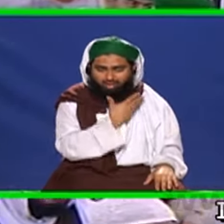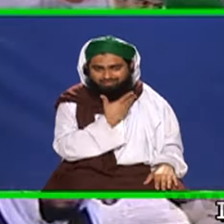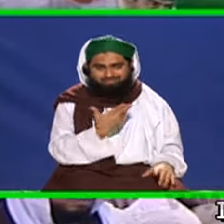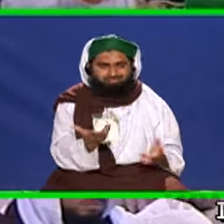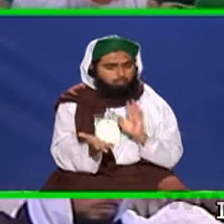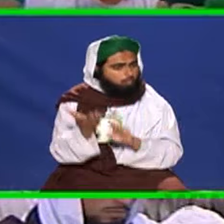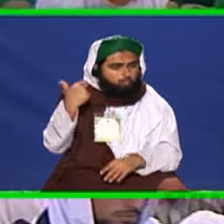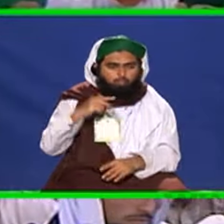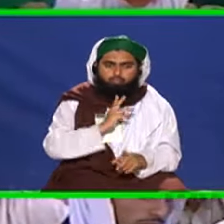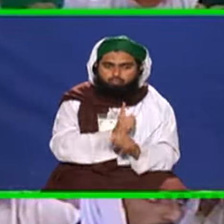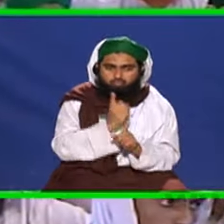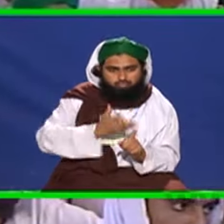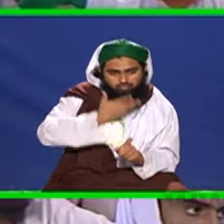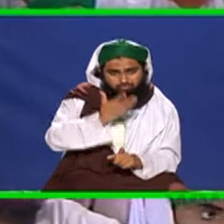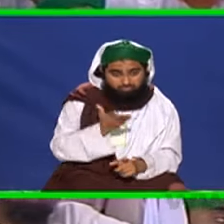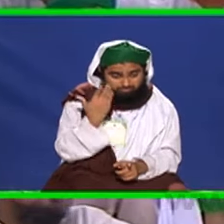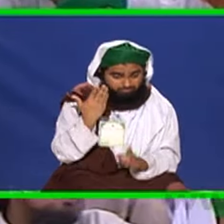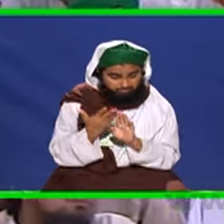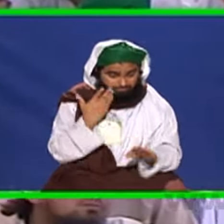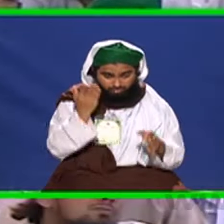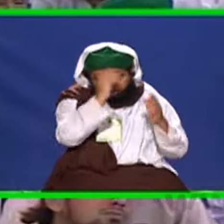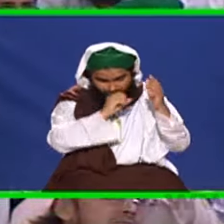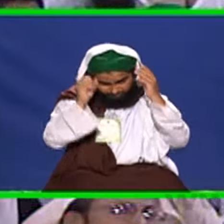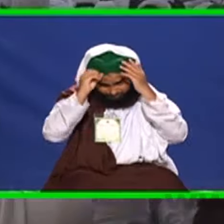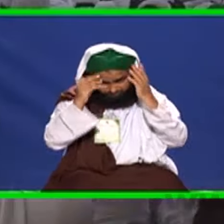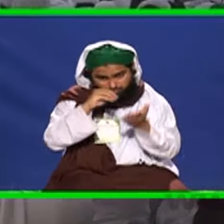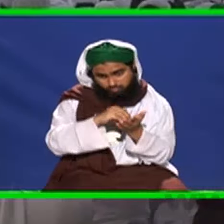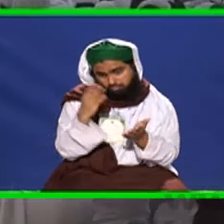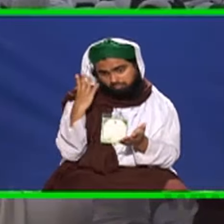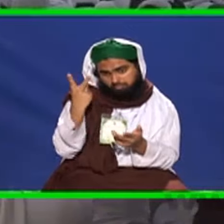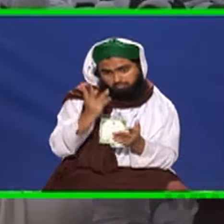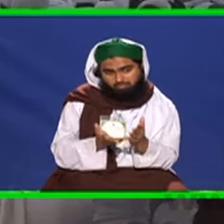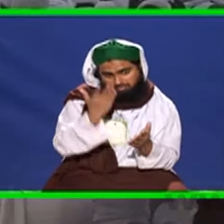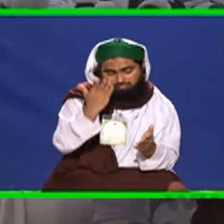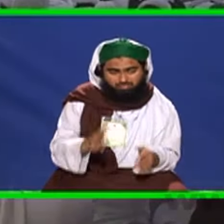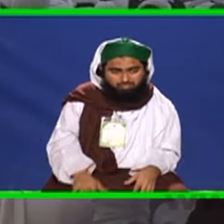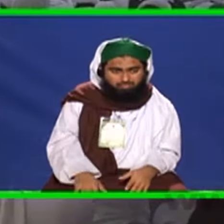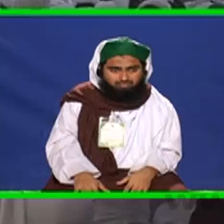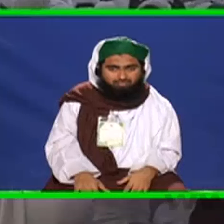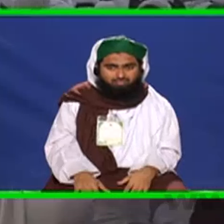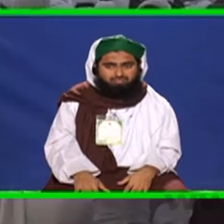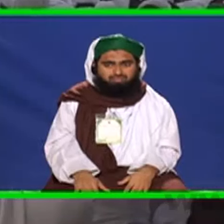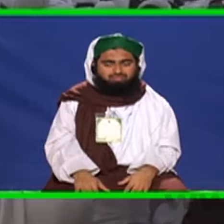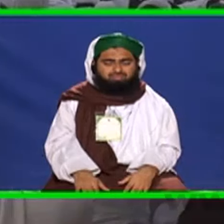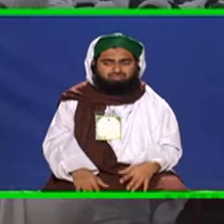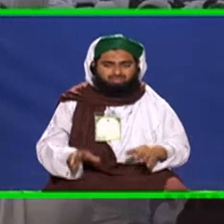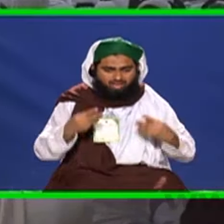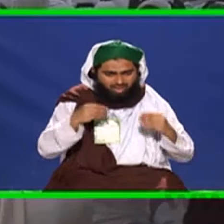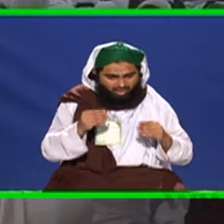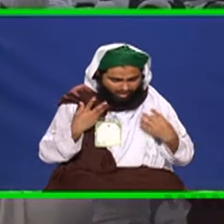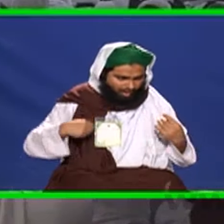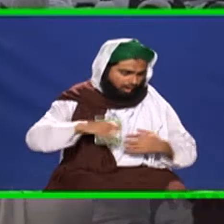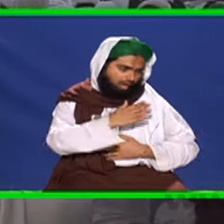یہ تو مجھے یقین. اس سے پہلے میں آپ کے سروں پر عوام میں دیکھنا چاہتا ہوں, وہ زیادہ افضل چادر سے